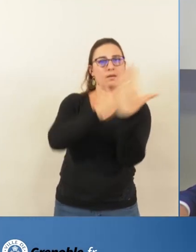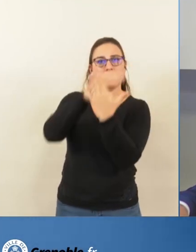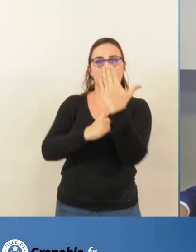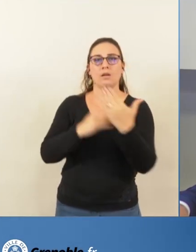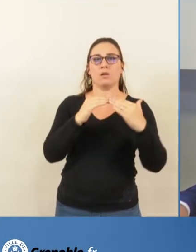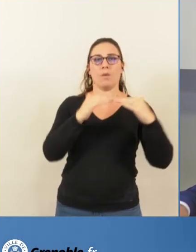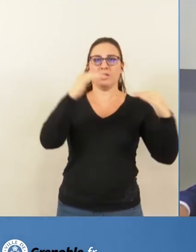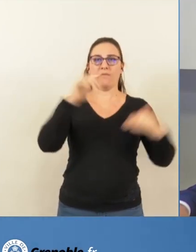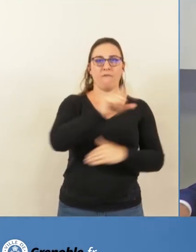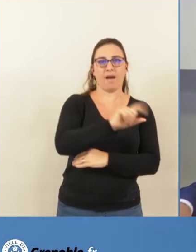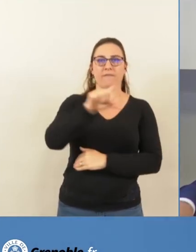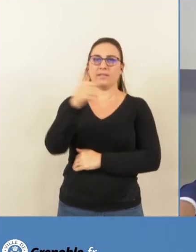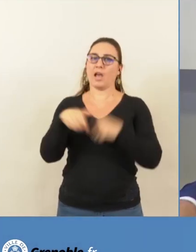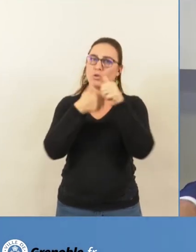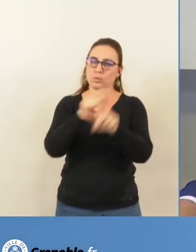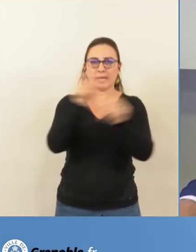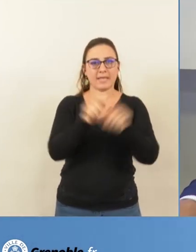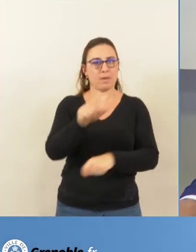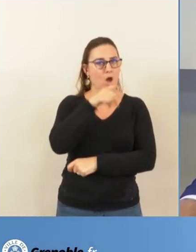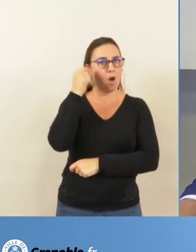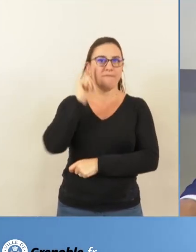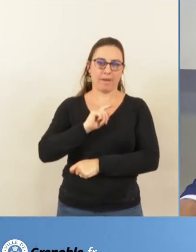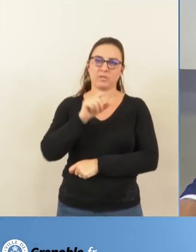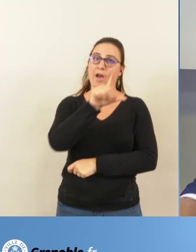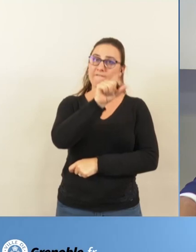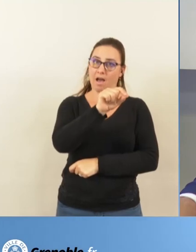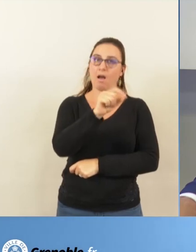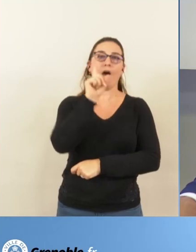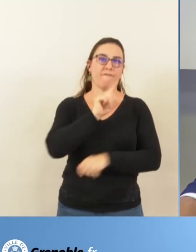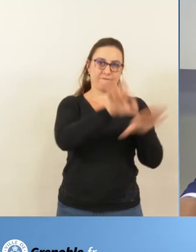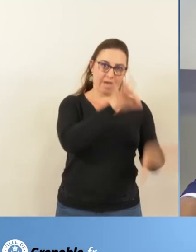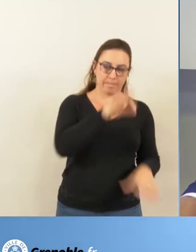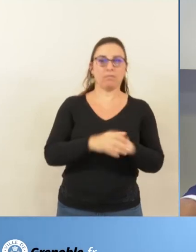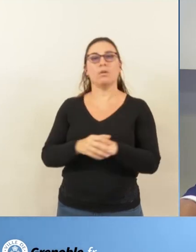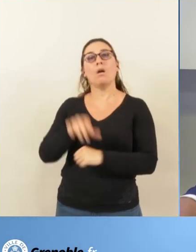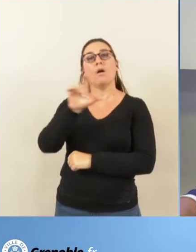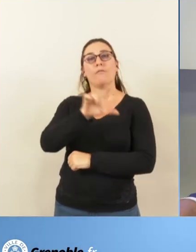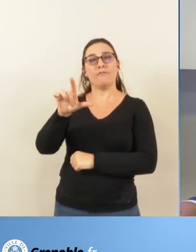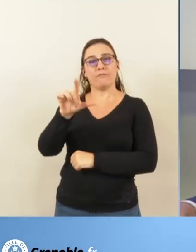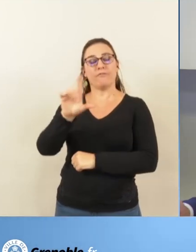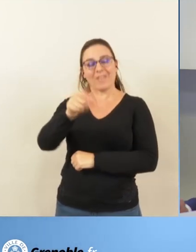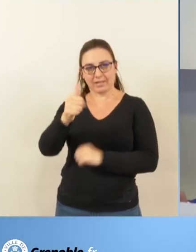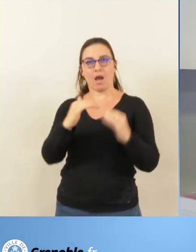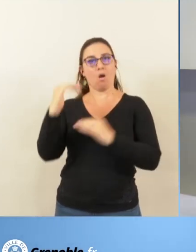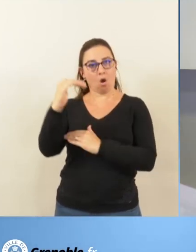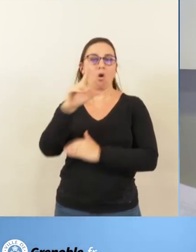avec respect de la parité en désignant une femme au rang 20 et un homme au rang 21